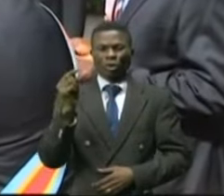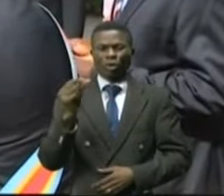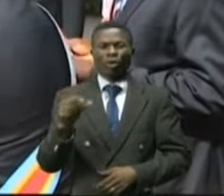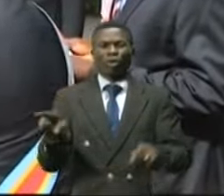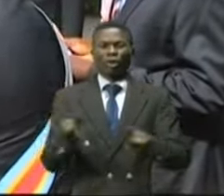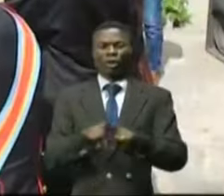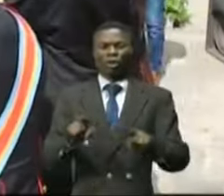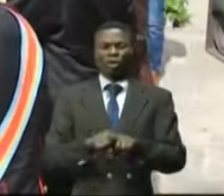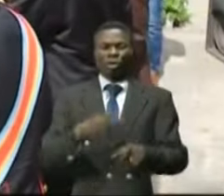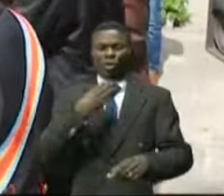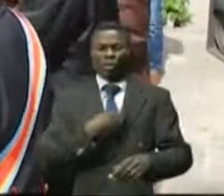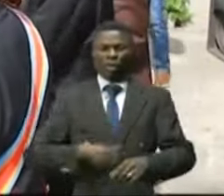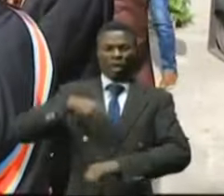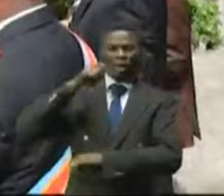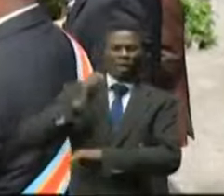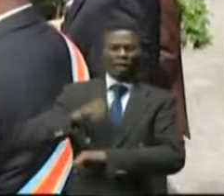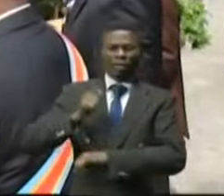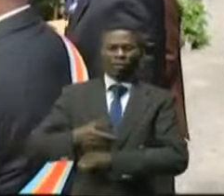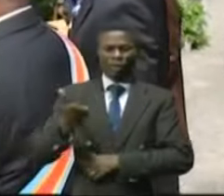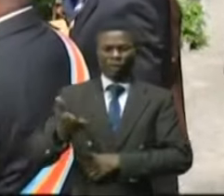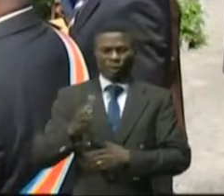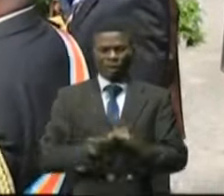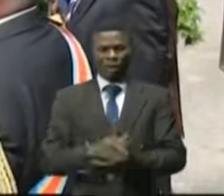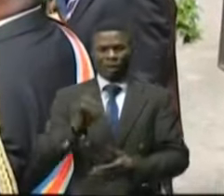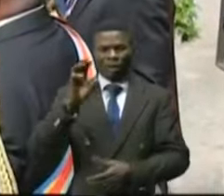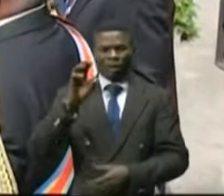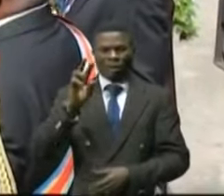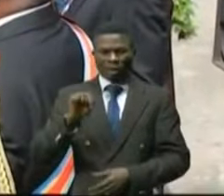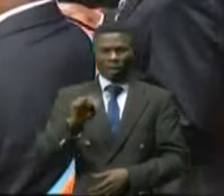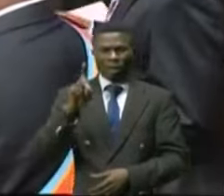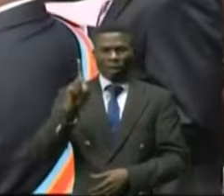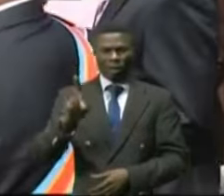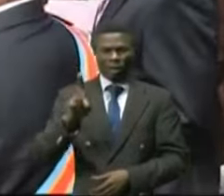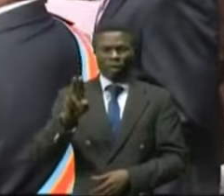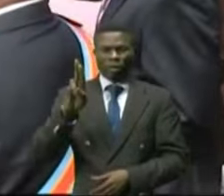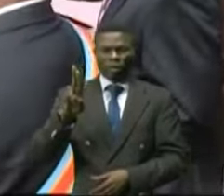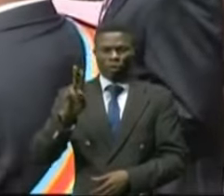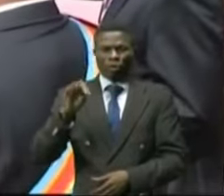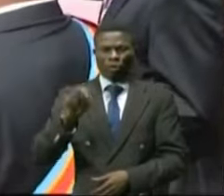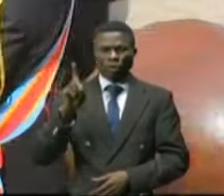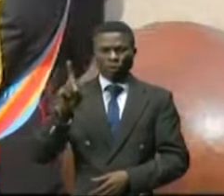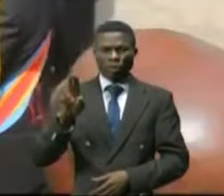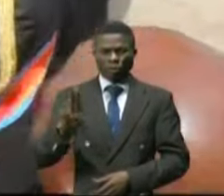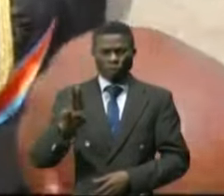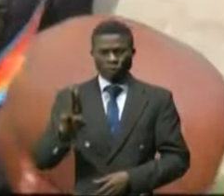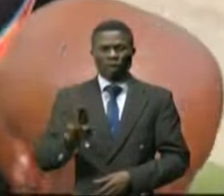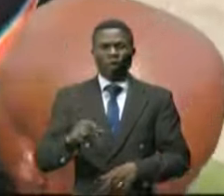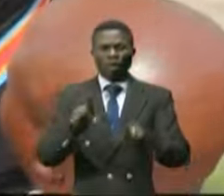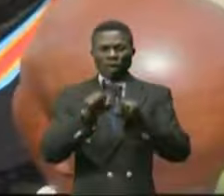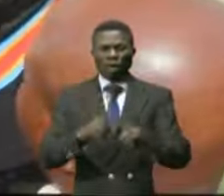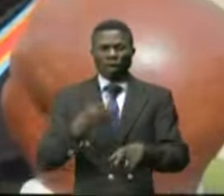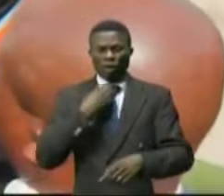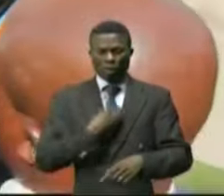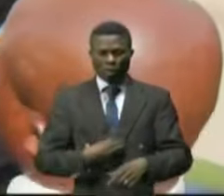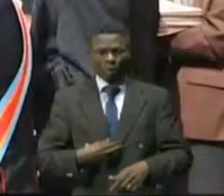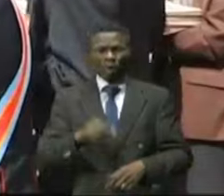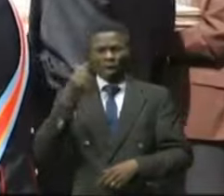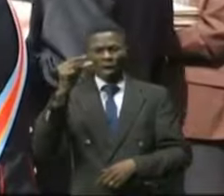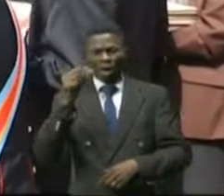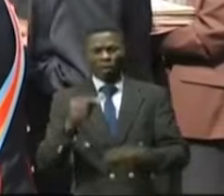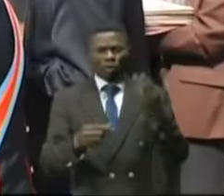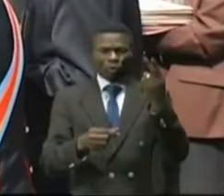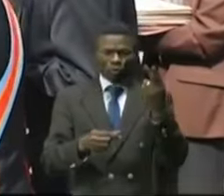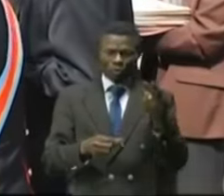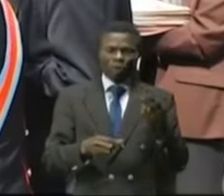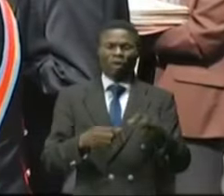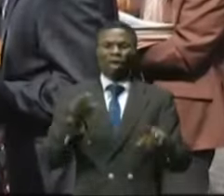feu maître avocat Mangono Ndoudi Ndoudi Kadima Kalala, d'une médaille du mérite civique en or et en argent. Ces médailles du